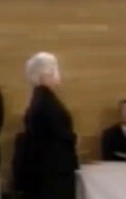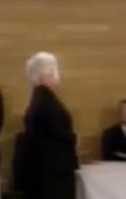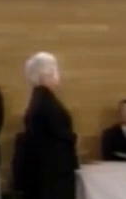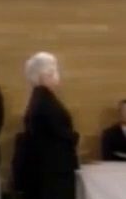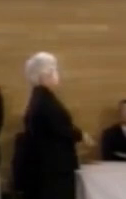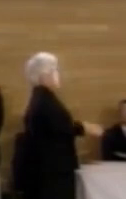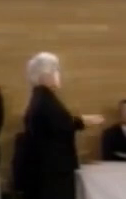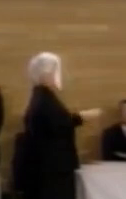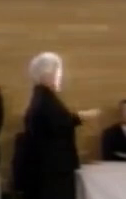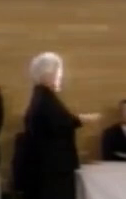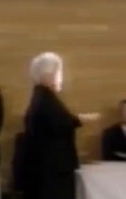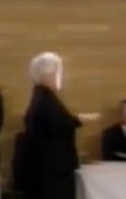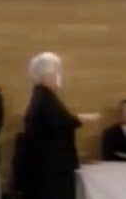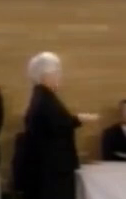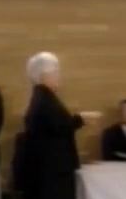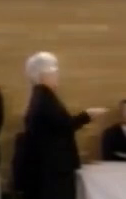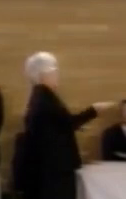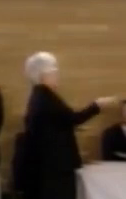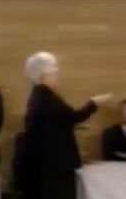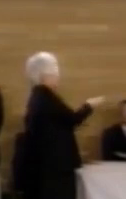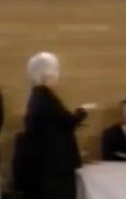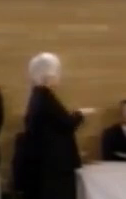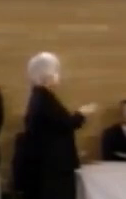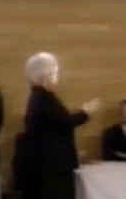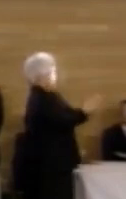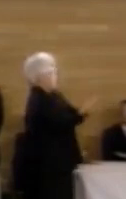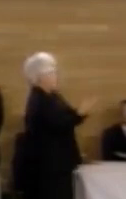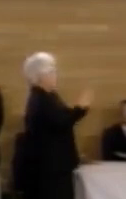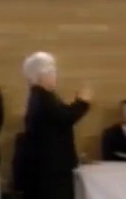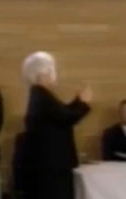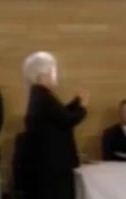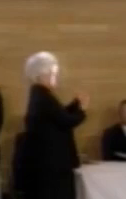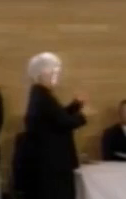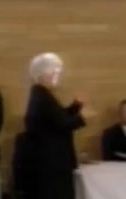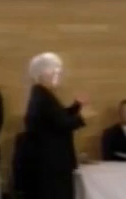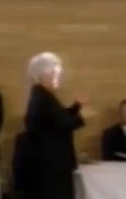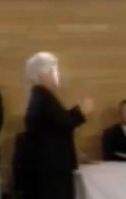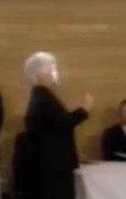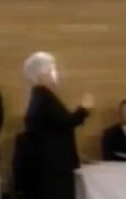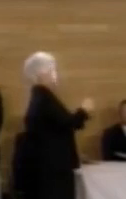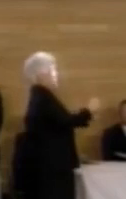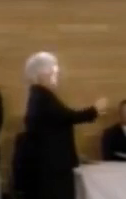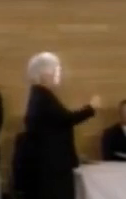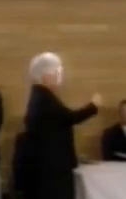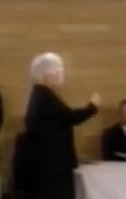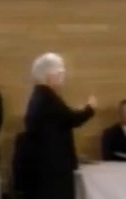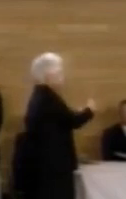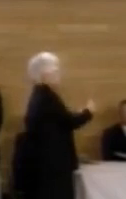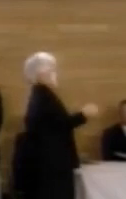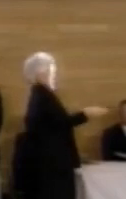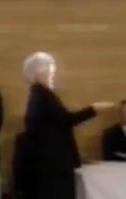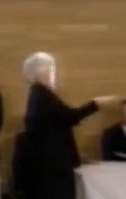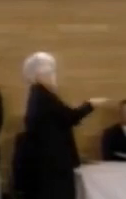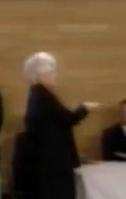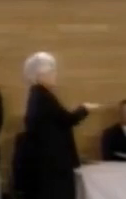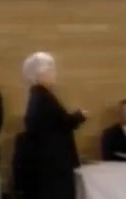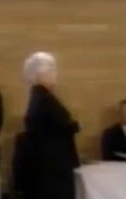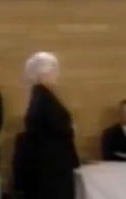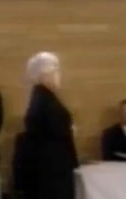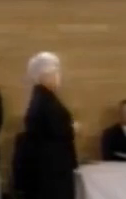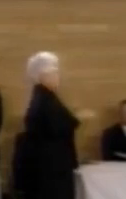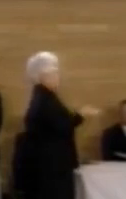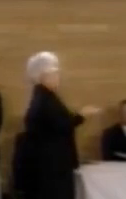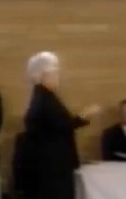本日、多くのご遺族、ご来賓の参列のもと、東日本大震災津